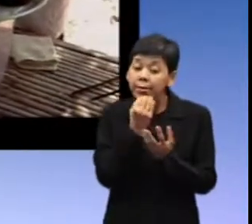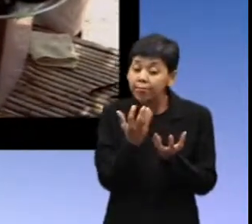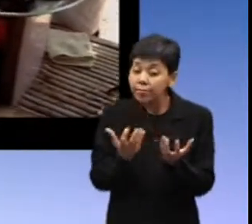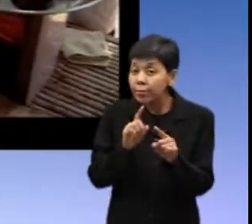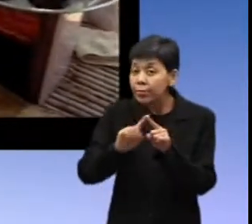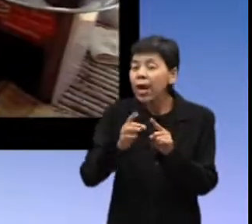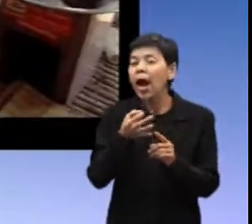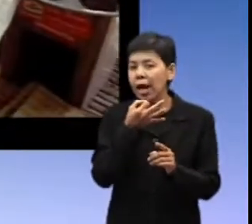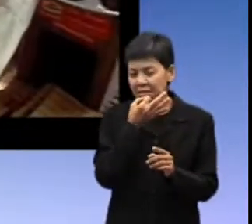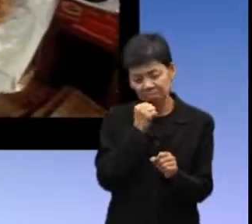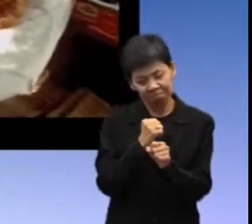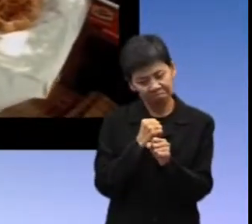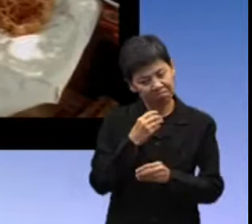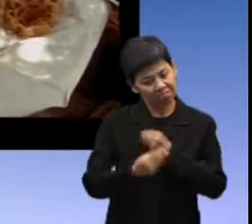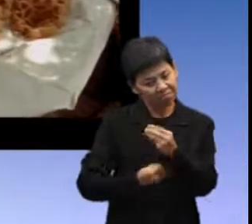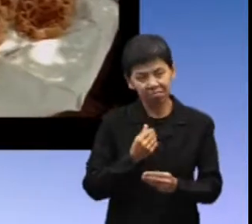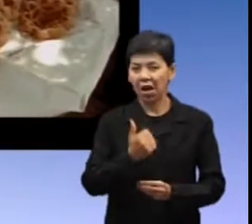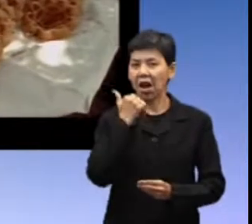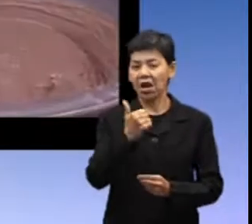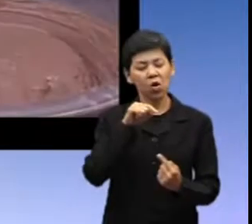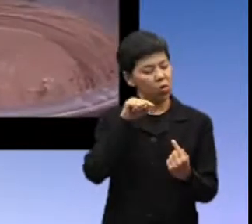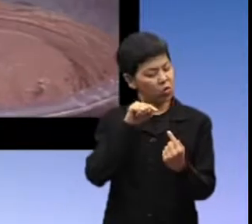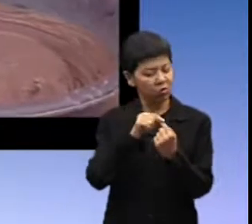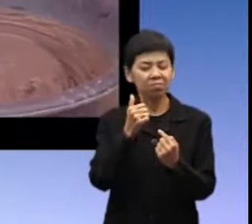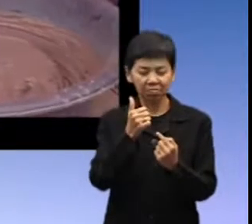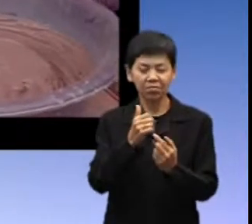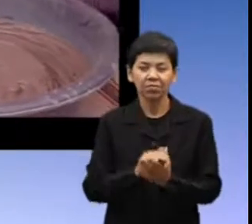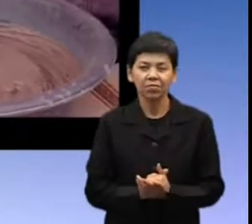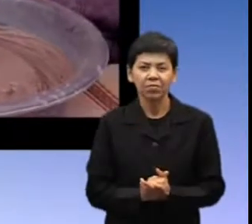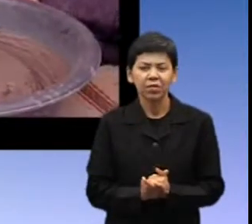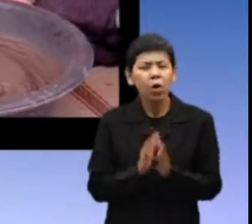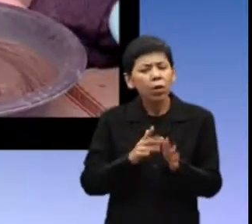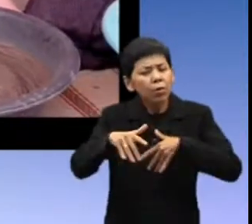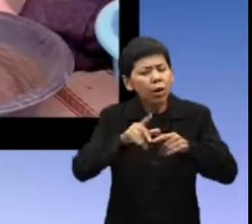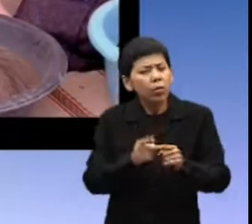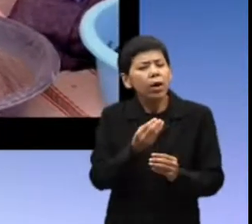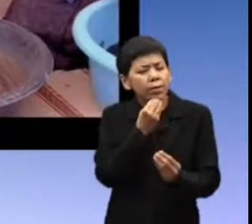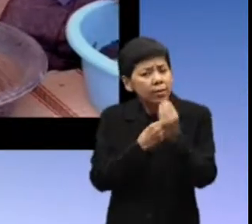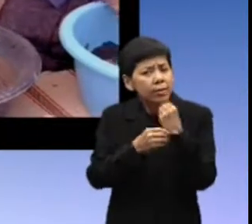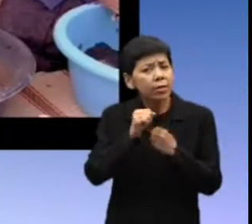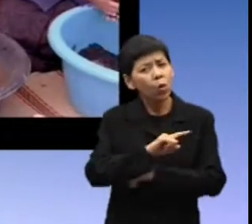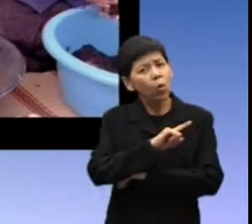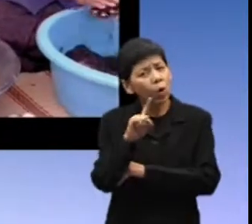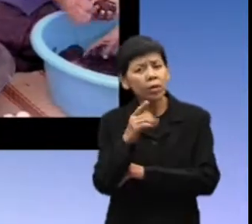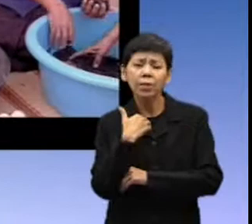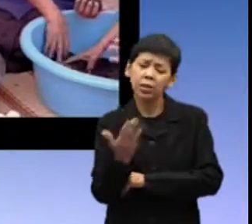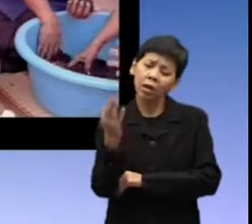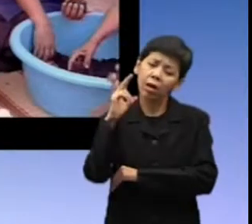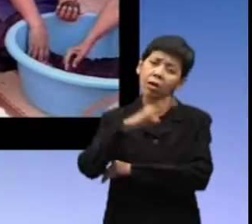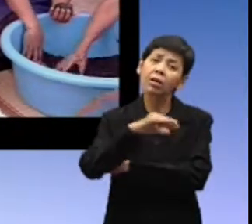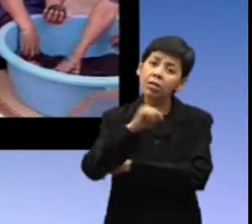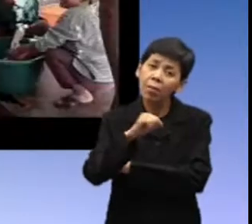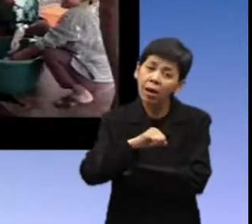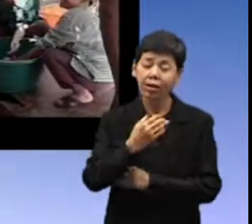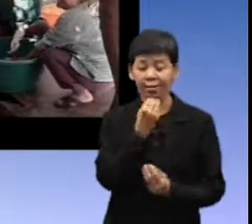กินเป็นอาชีพยอดนิยมที่เหมาะสมกับทุกยุคทุกสมัยเพราะคนเราต้องกินอาหารกันวันละ3มื้อแ